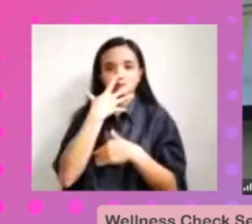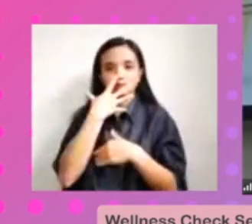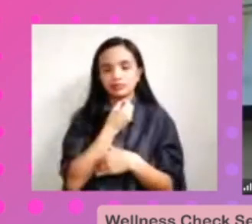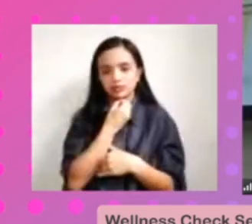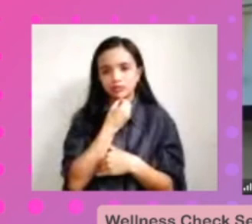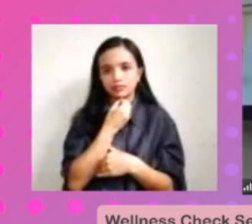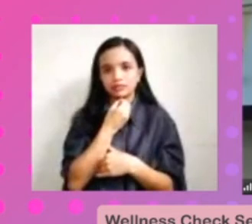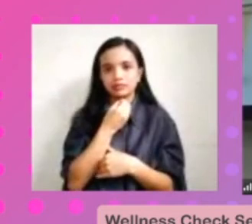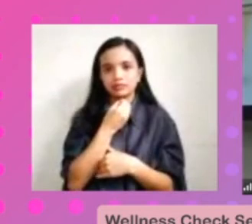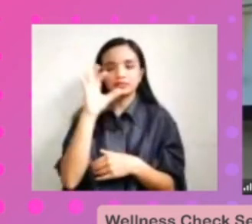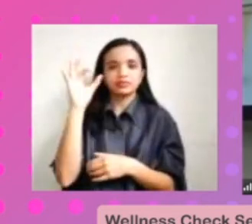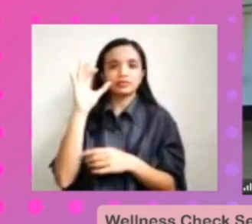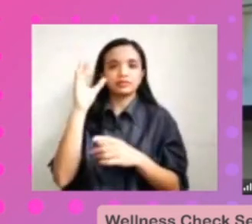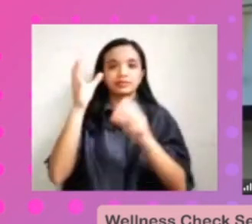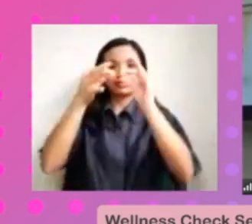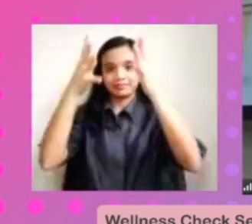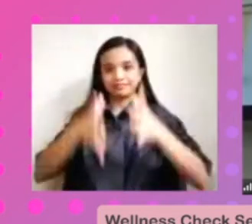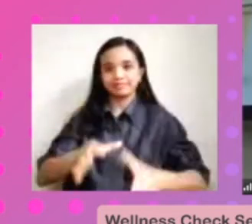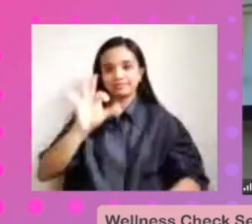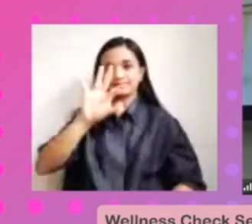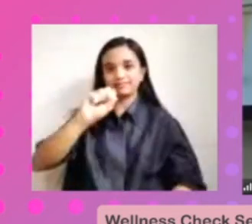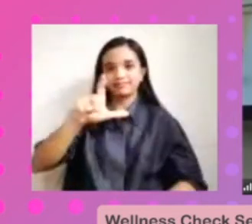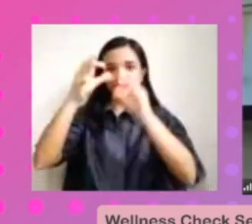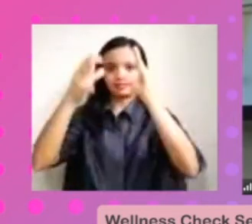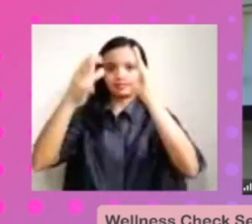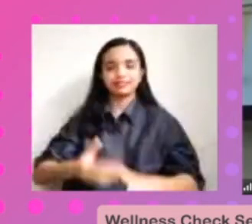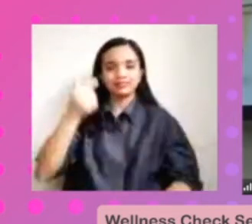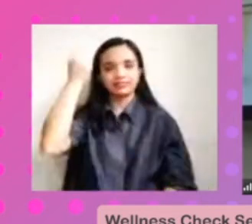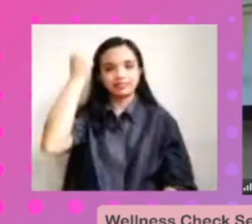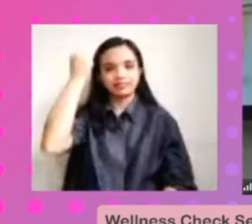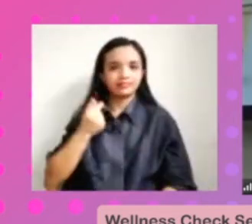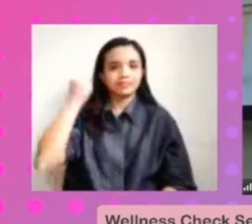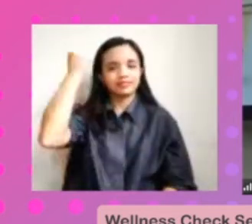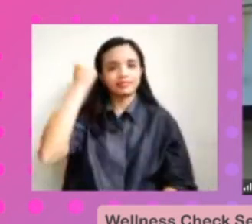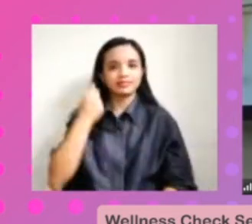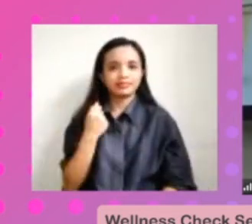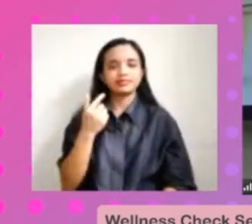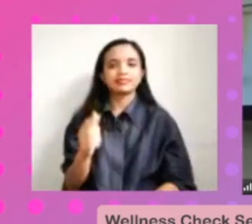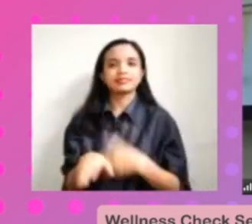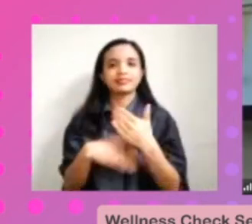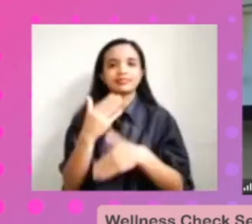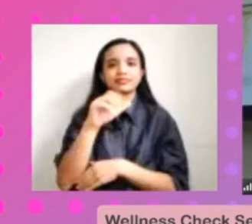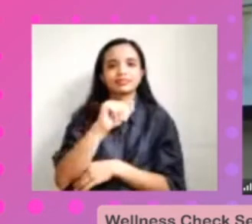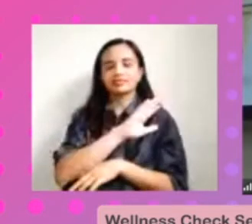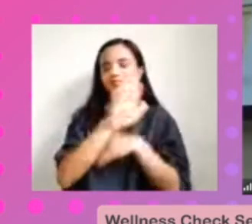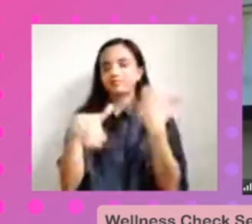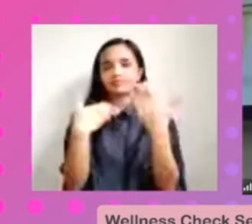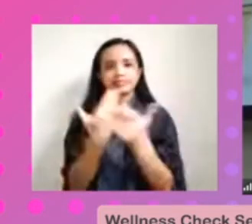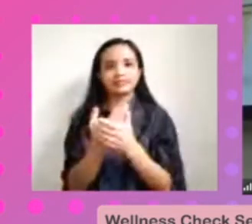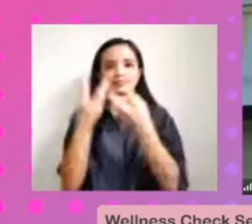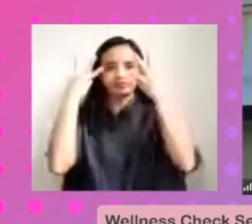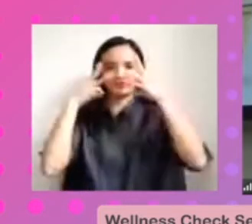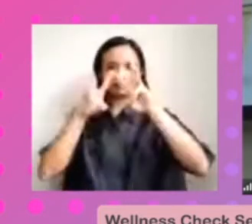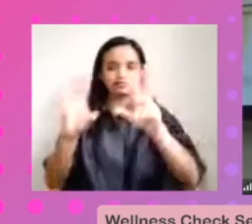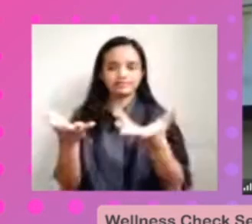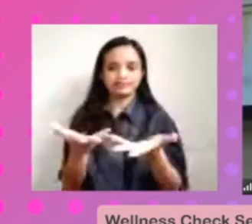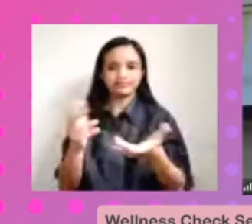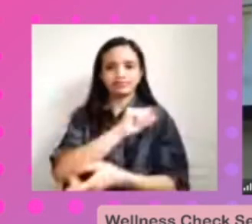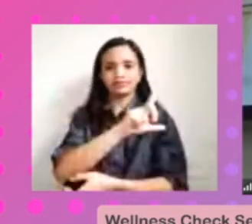Itong ginawa natin ngayon, yung pagbabalik sa pangangalaga ng katawan at ang importansya nito sa ating mga